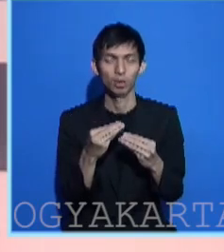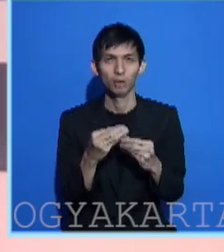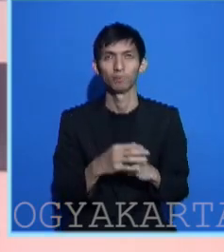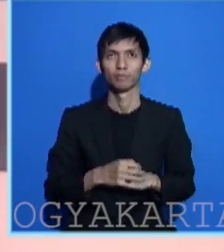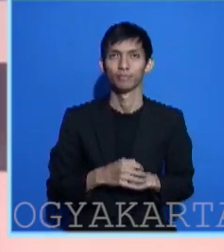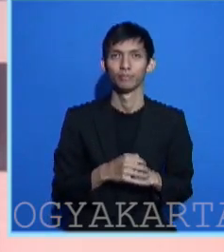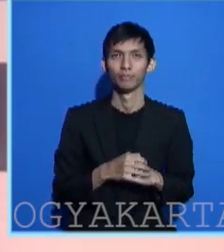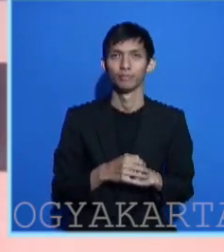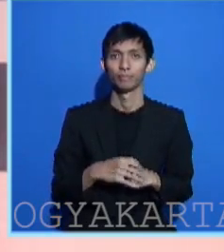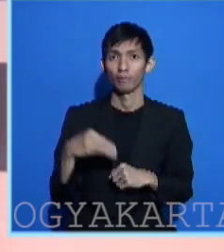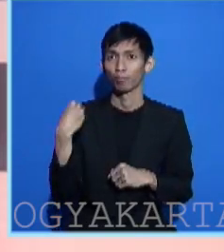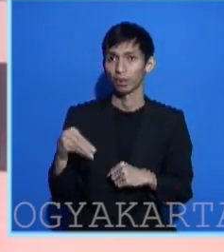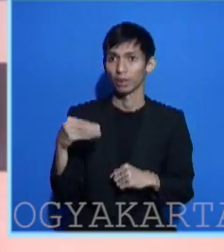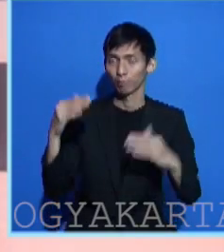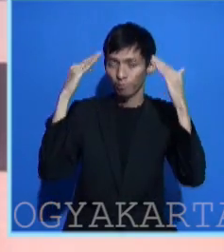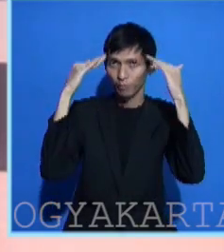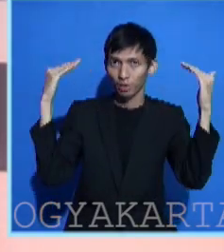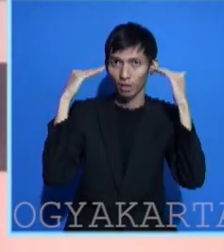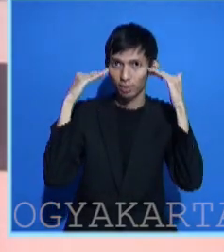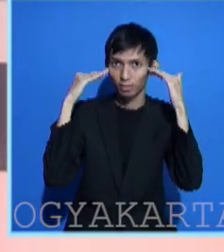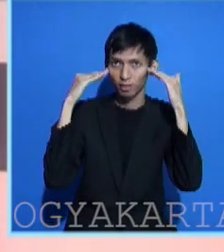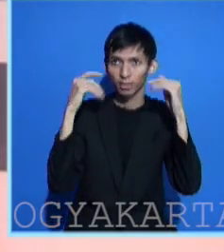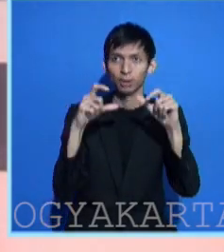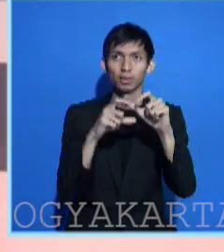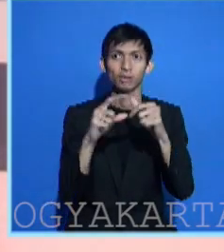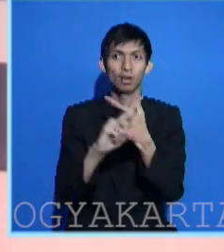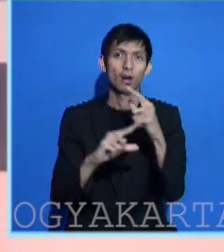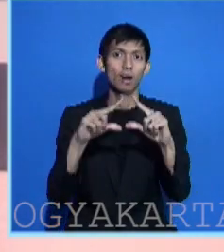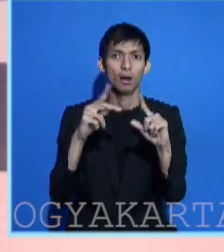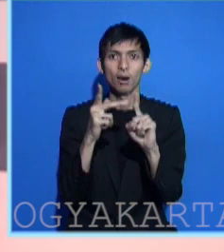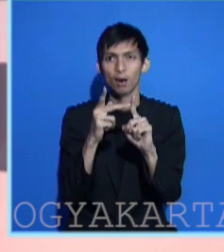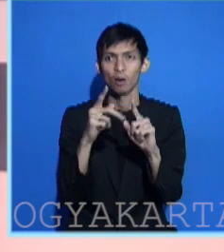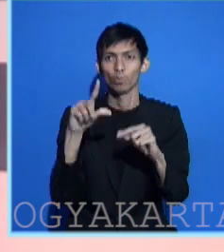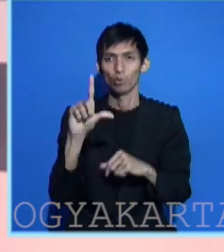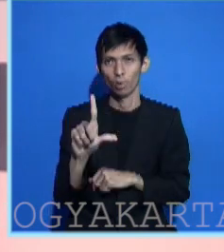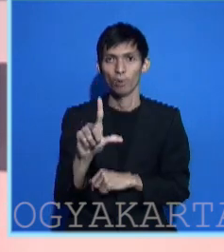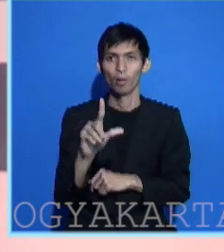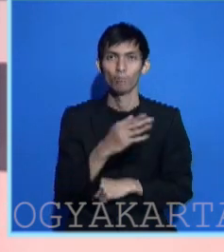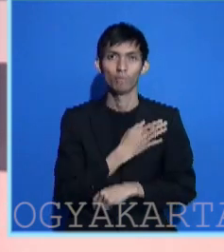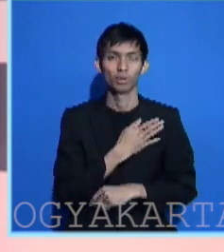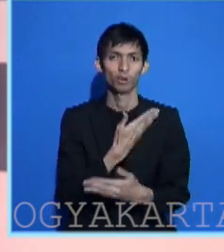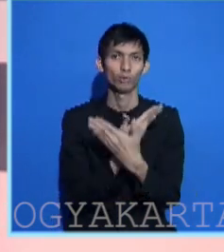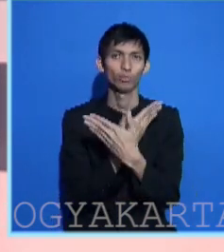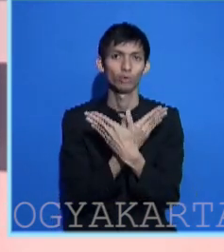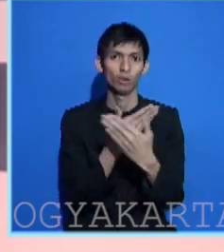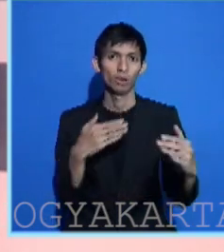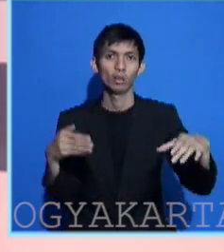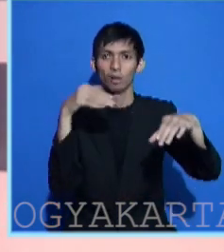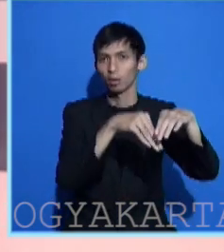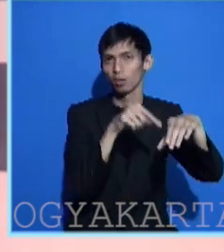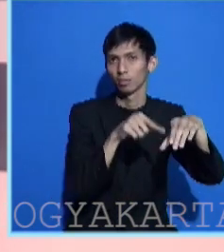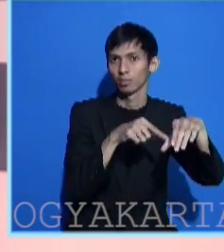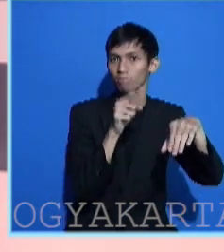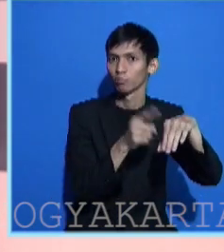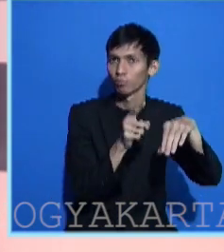Menteri Pertanian Republik Indonesia Syahrul Yasin Limpo melakukan peninjauan di kabupaten Gunungkidul terkait temuan kembali